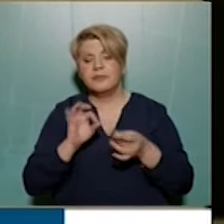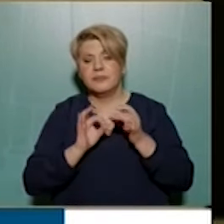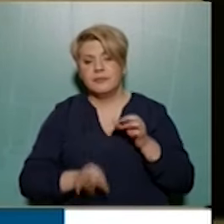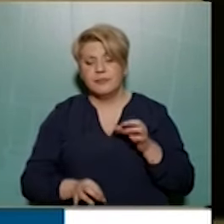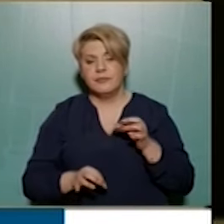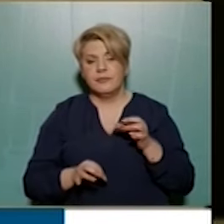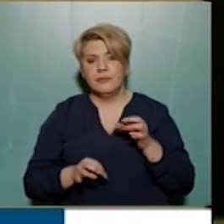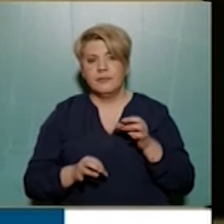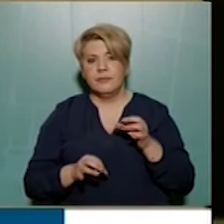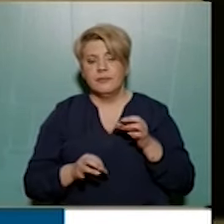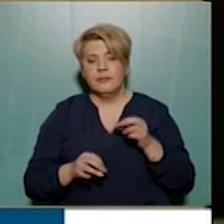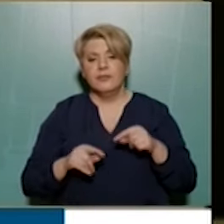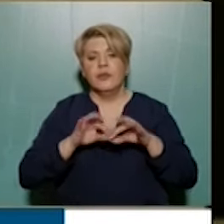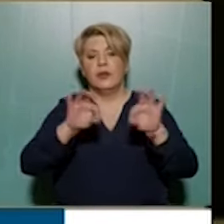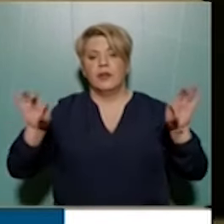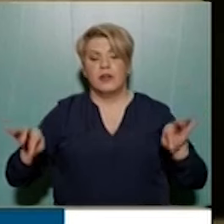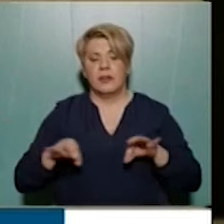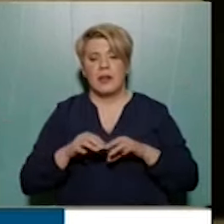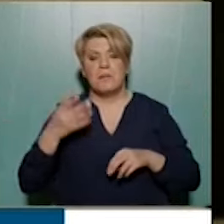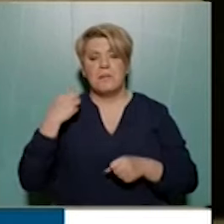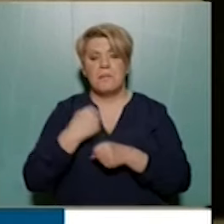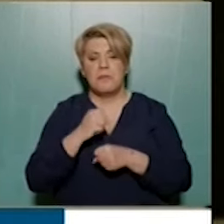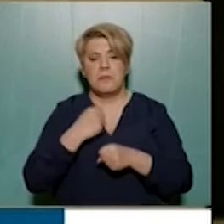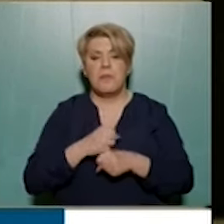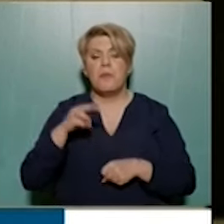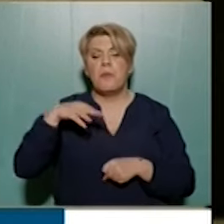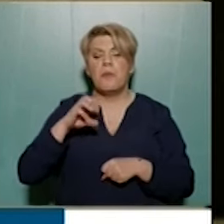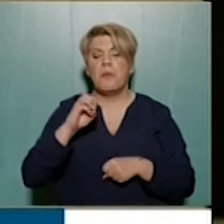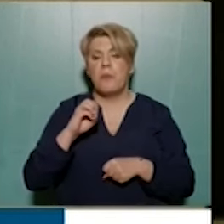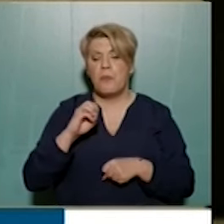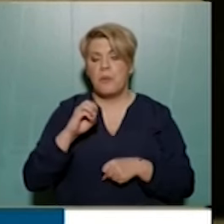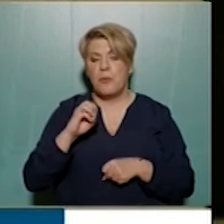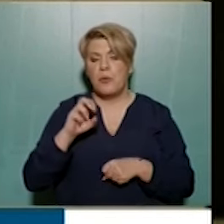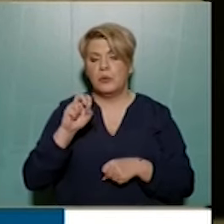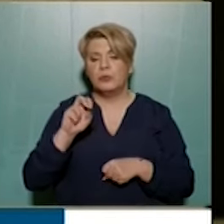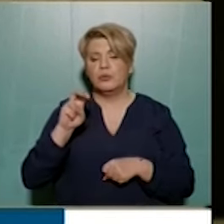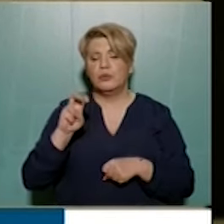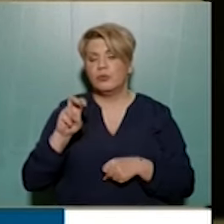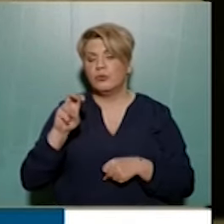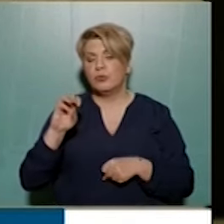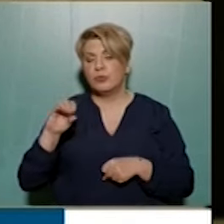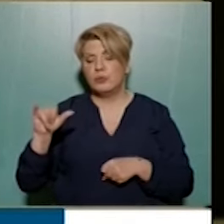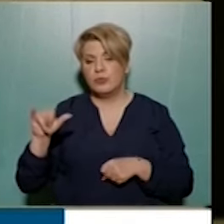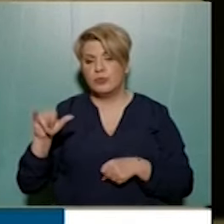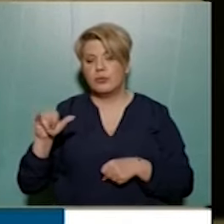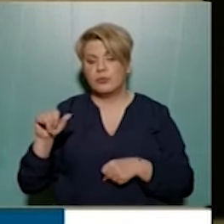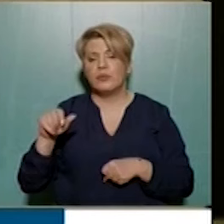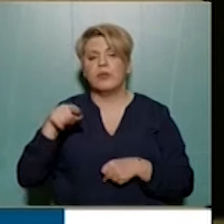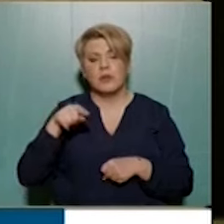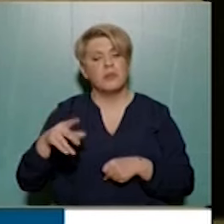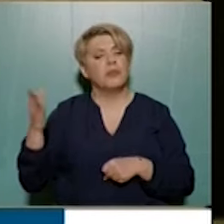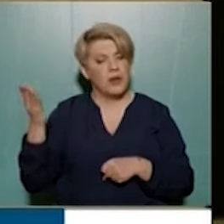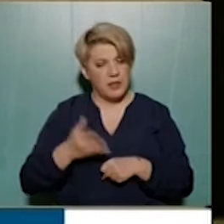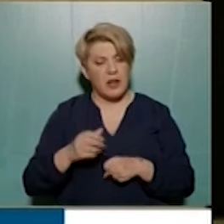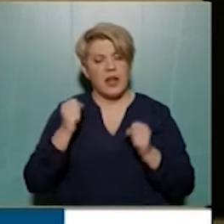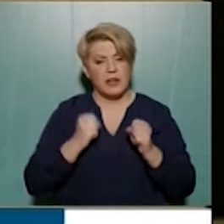ανάλυση, είναι αυτό το οικόπεδο στα πρώην Μάρμαρα Μόσχου, που θέλουμε, που ήρθαν και οι κάτοικοι,